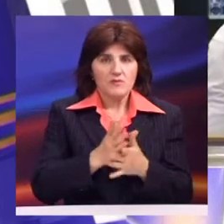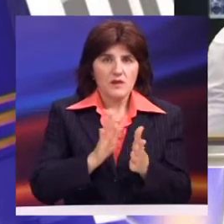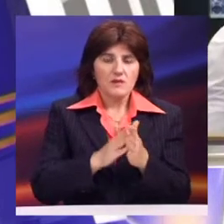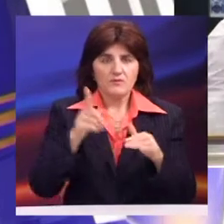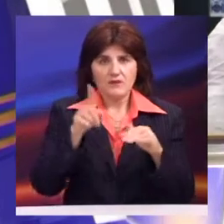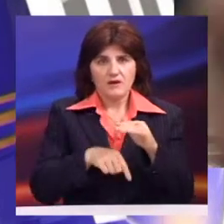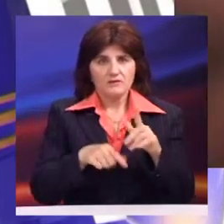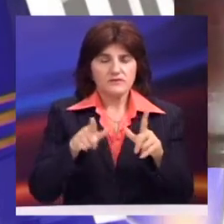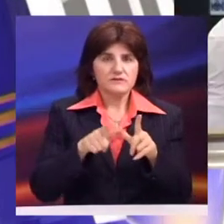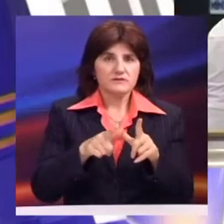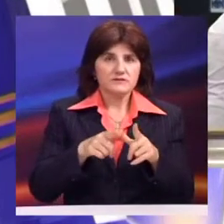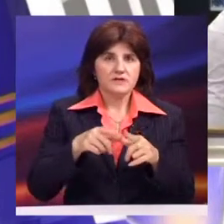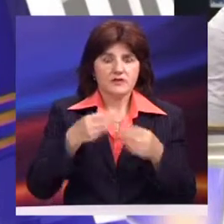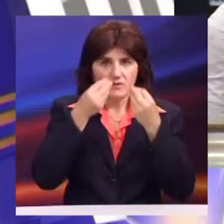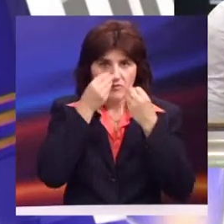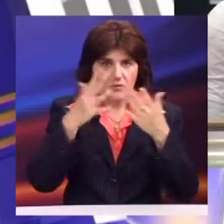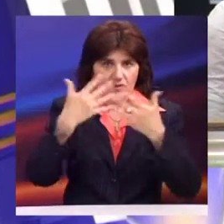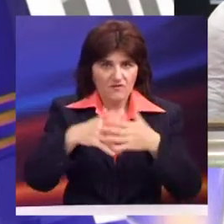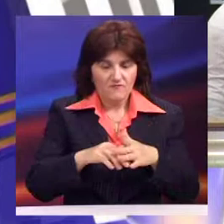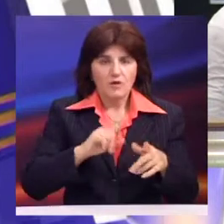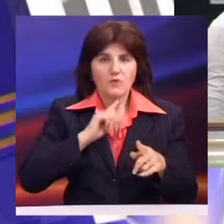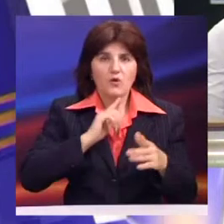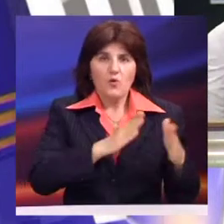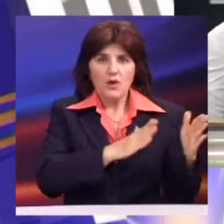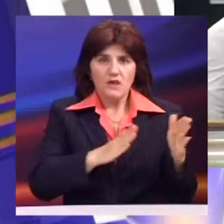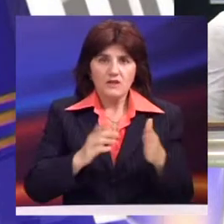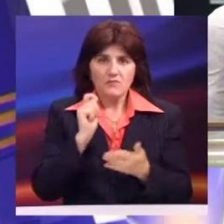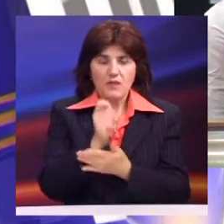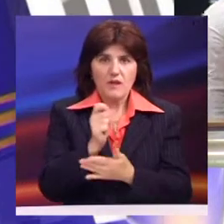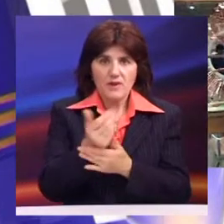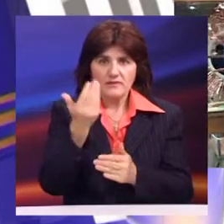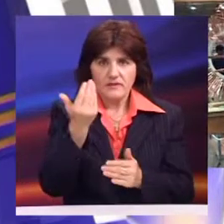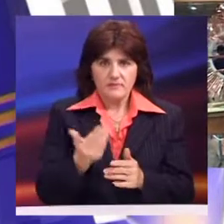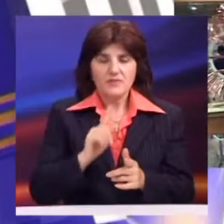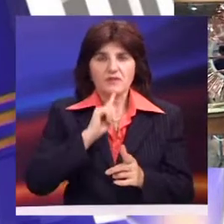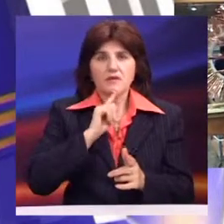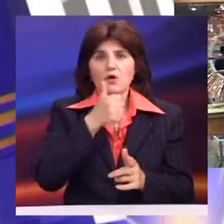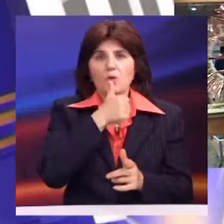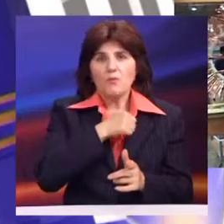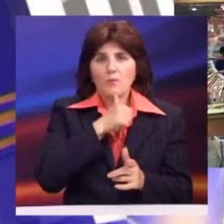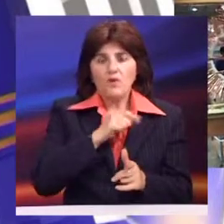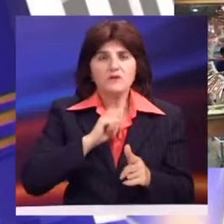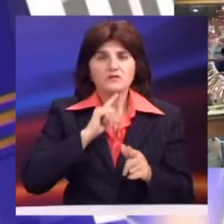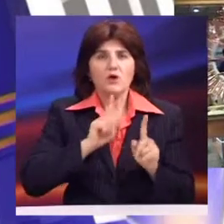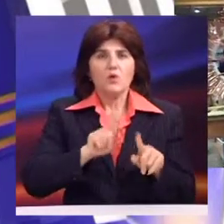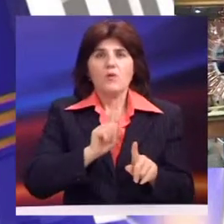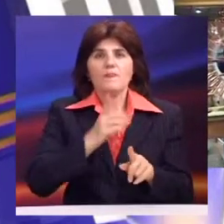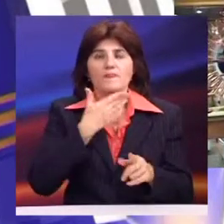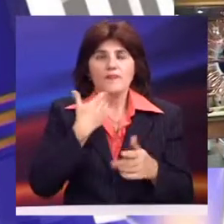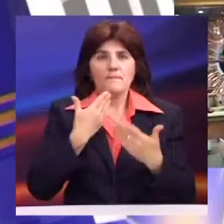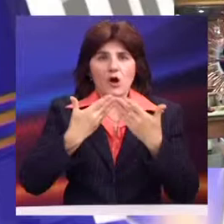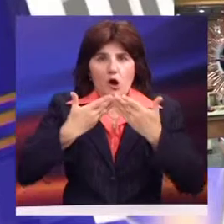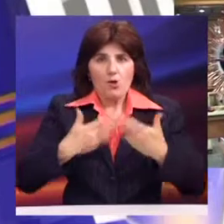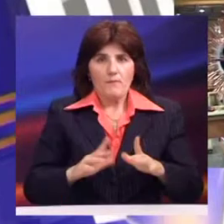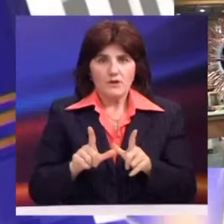odnosno likvidacioni postupak, poslodavci koji uredno izmiruju zarade i poreze na zarade i poslodavci koji nisu ostvarili gubitak